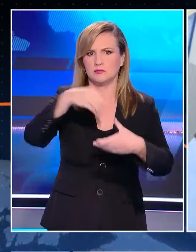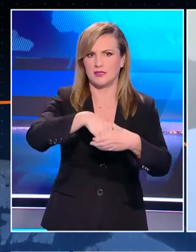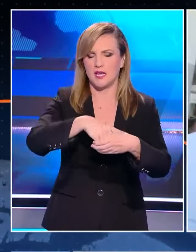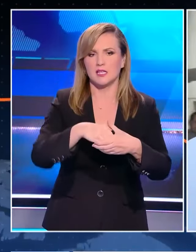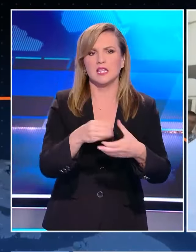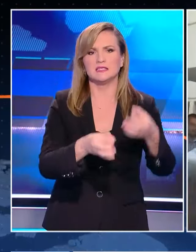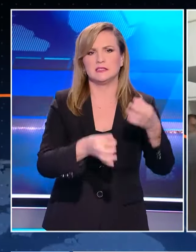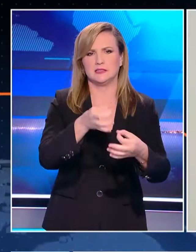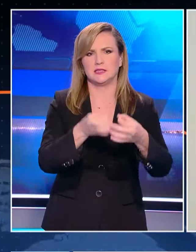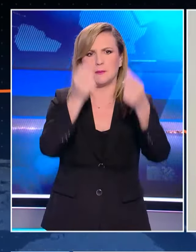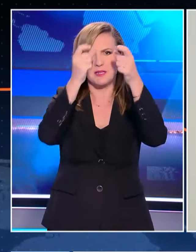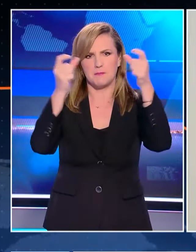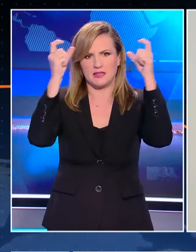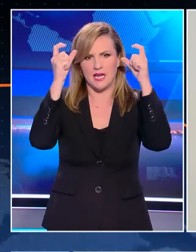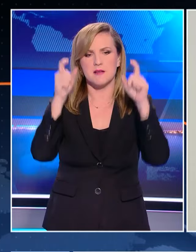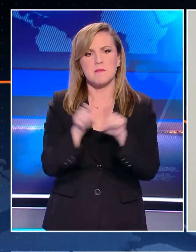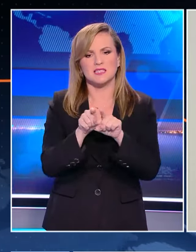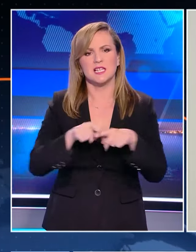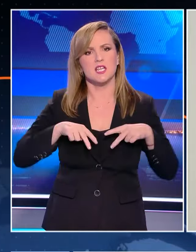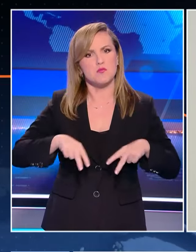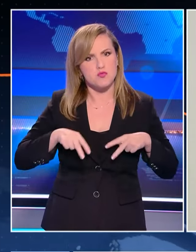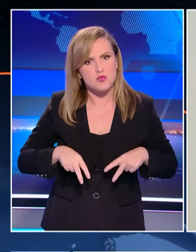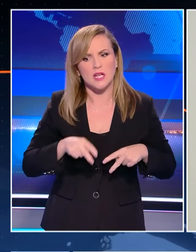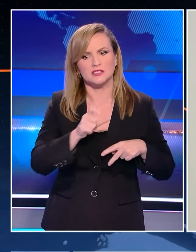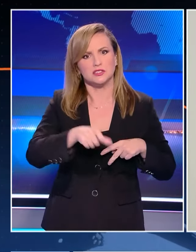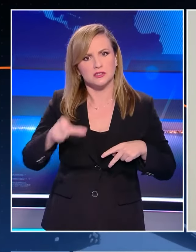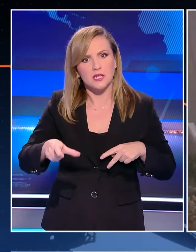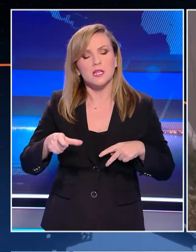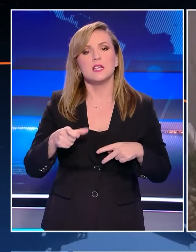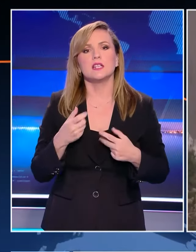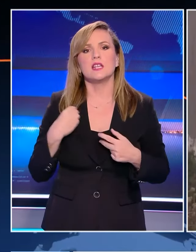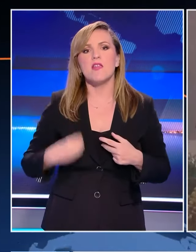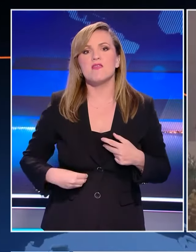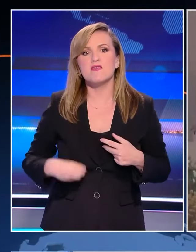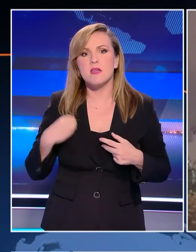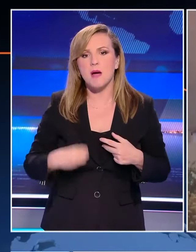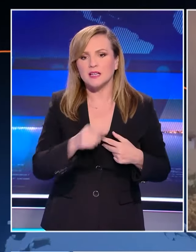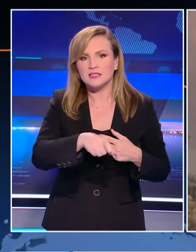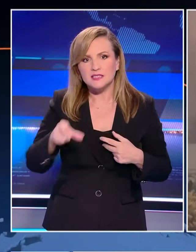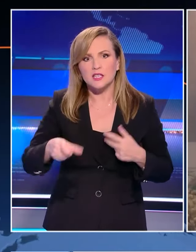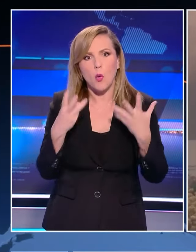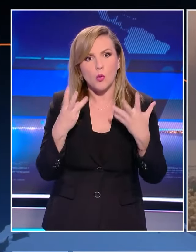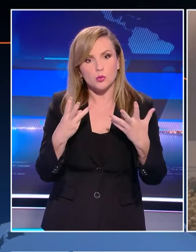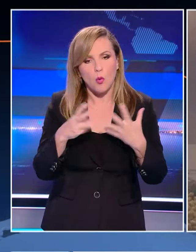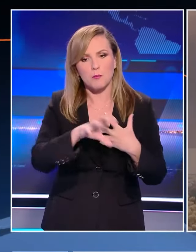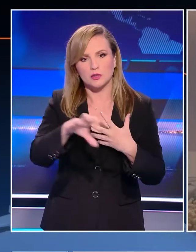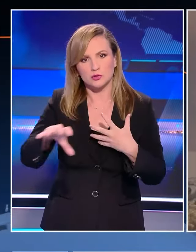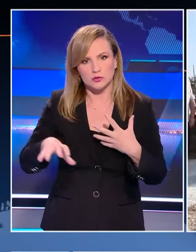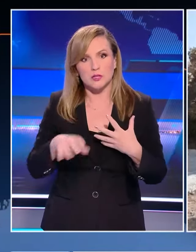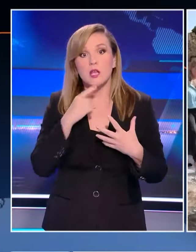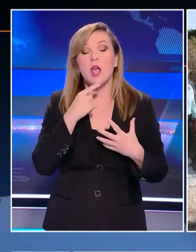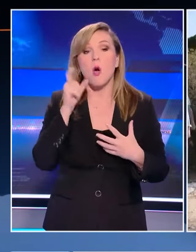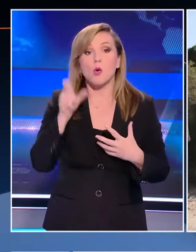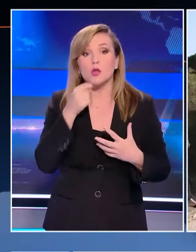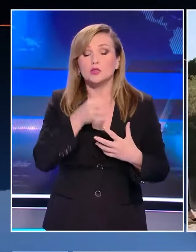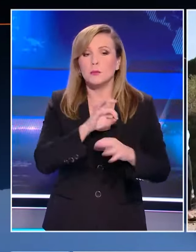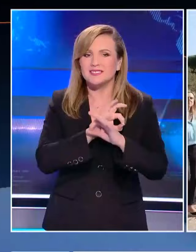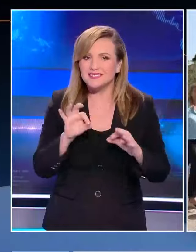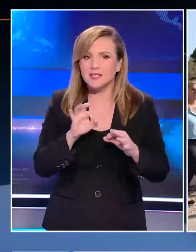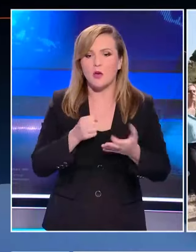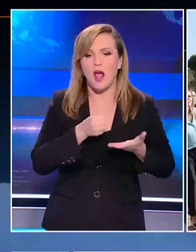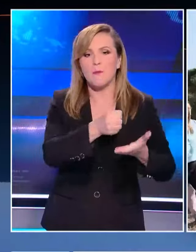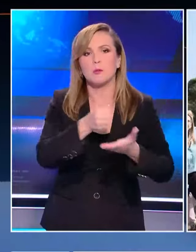τους συνεργάτες αλλά και υπουργούς, διαβεβαιώνοντας ότι οι πολίτες που είδαν τις περιουσίες τους να καταστρέφονται θα αποζημιωθούν πολύ γρήγορα μέσα από το